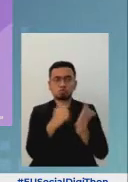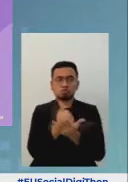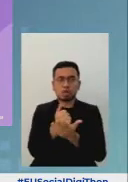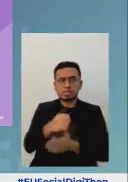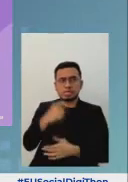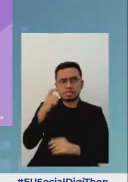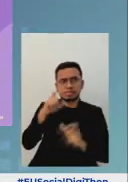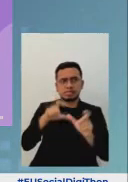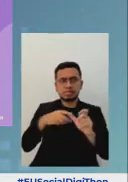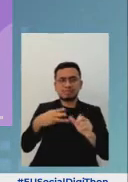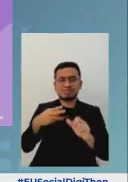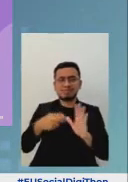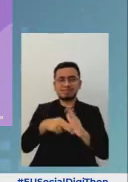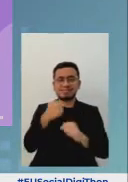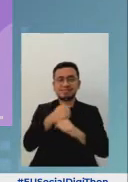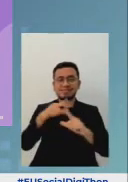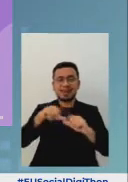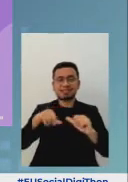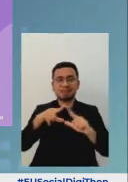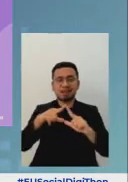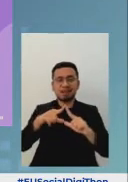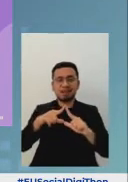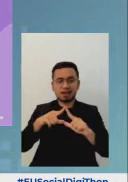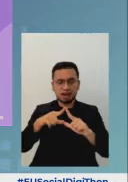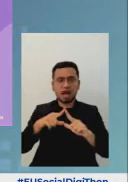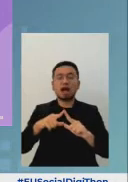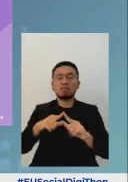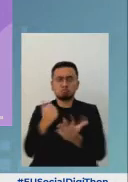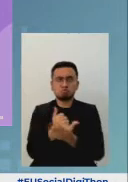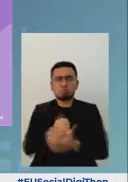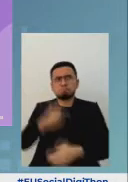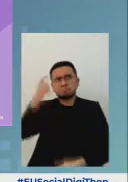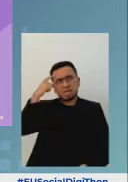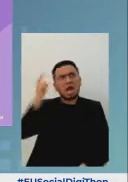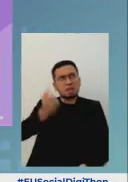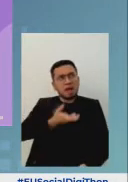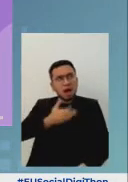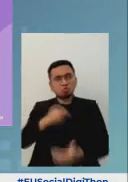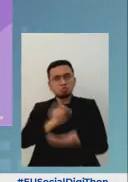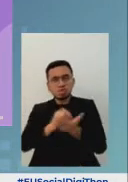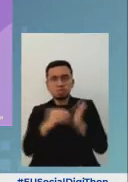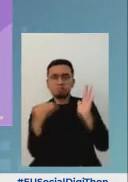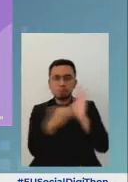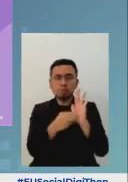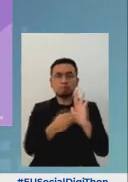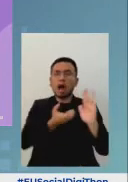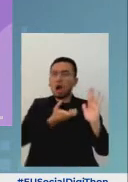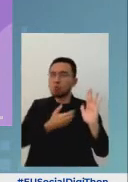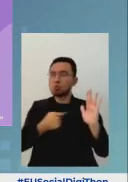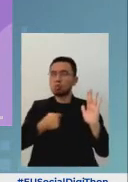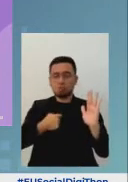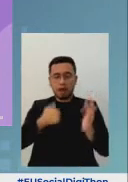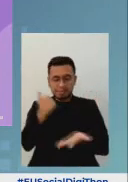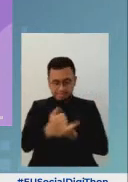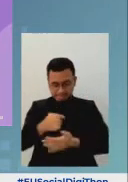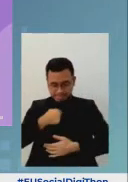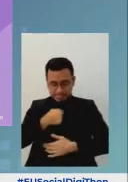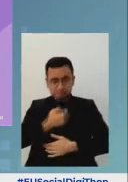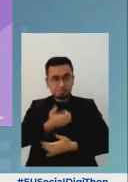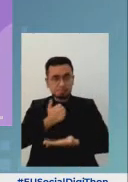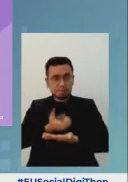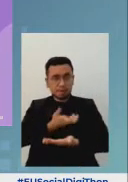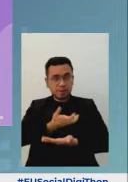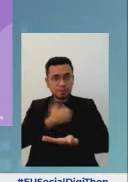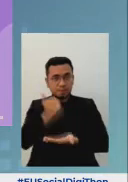ya. Diniatkan apa? Memang sengaja dituliskan, memang sengaja ditayangkan, seperti itu. Dan ada pola